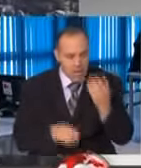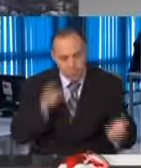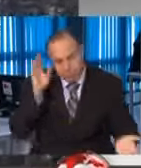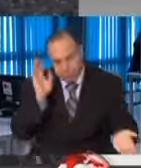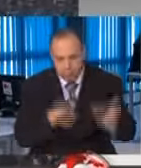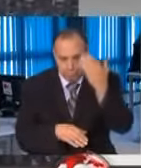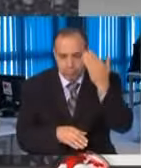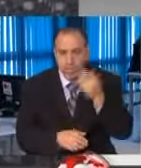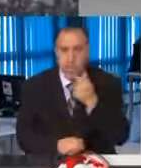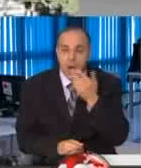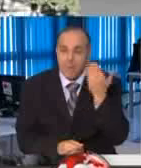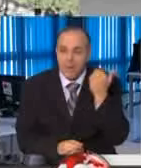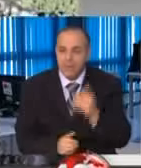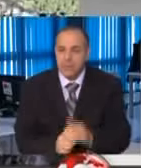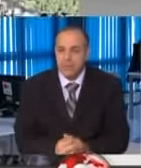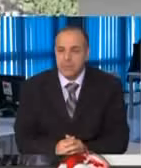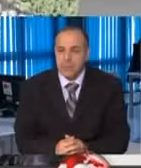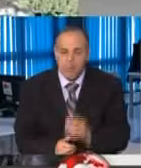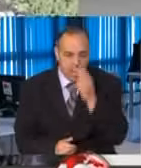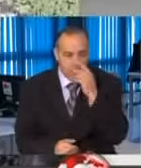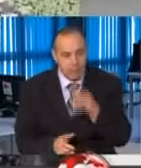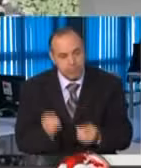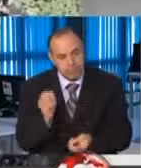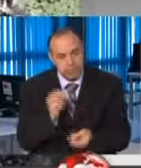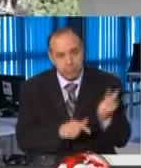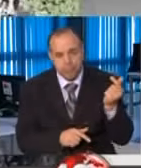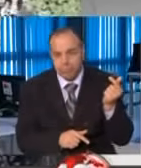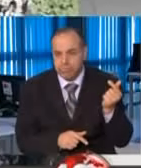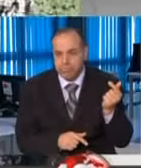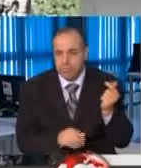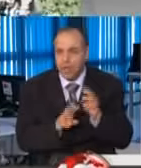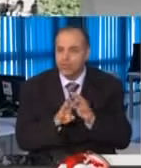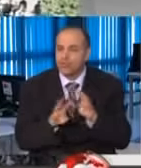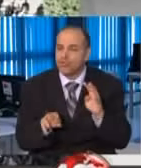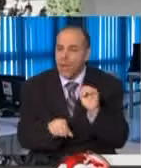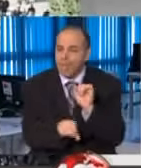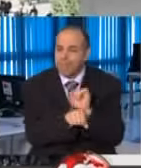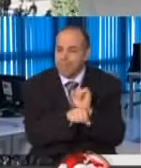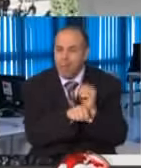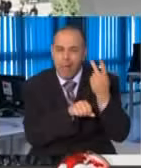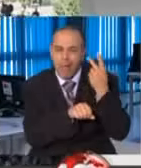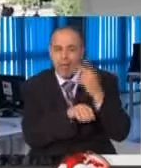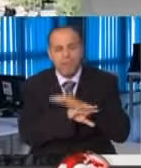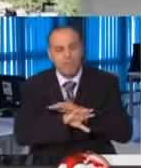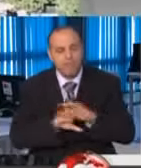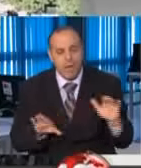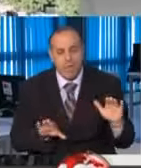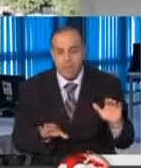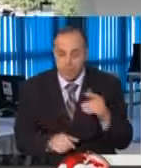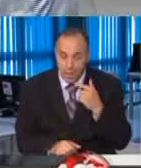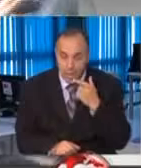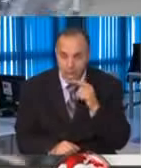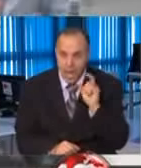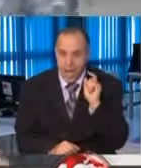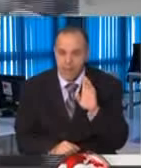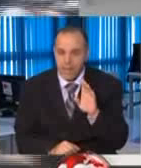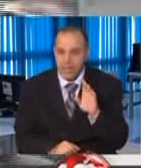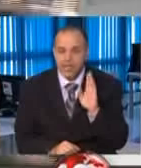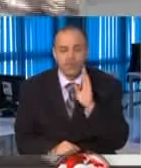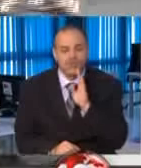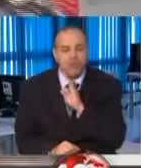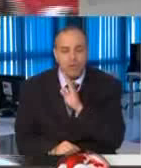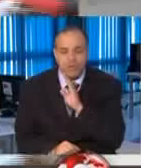النظام آنذاك. رحل بن علي، وبرحيله فك الشعب قيود الاستبداد وأغلاله ذات 14